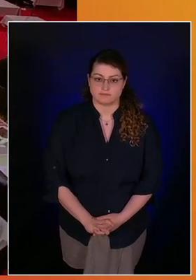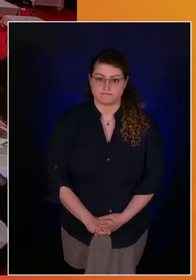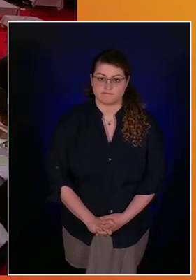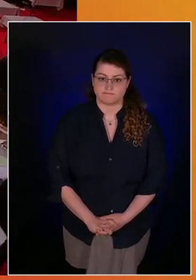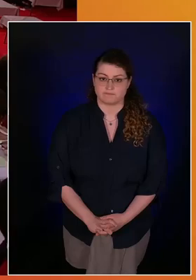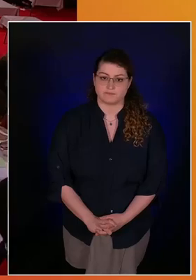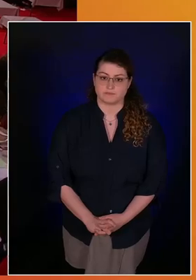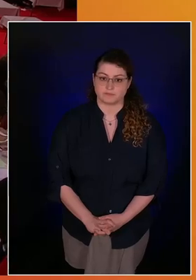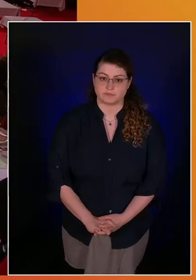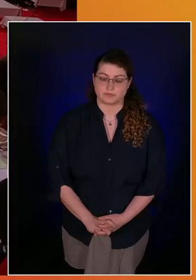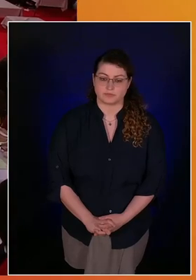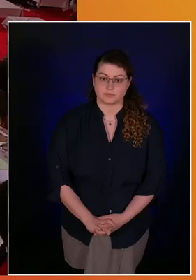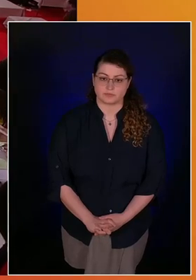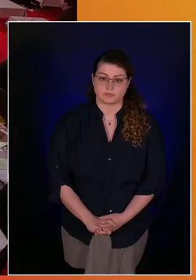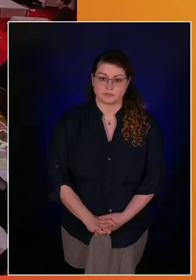end